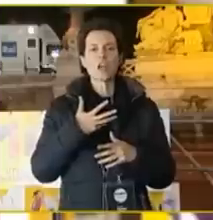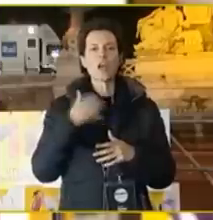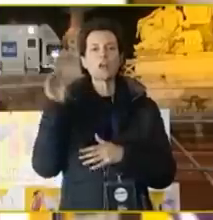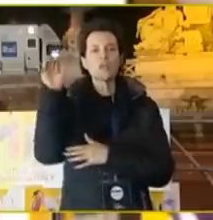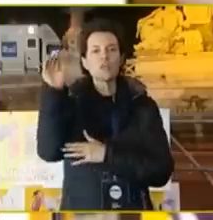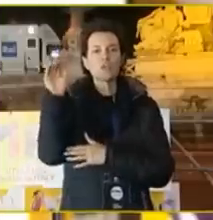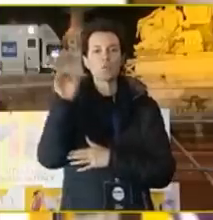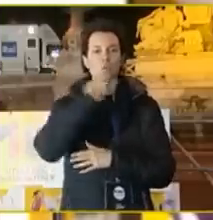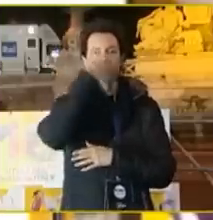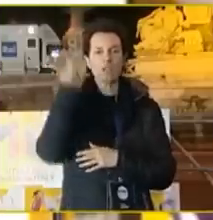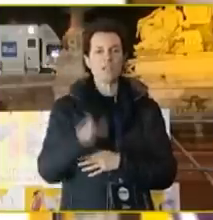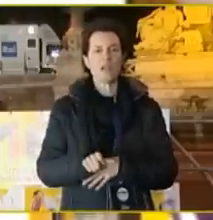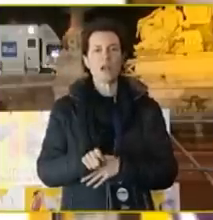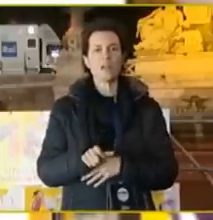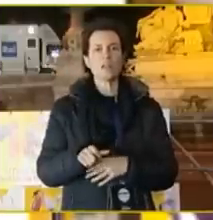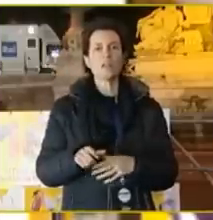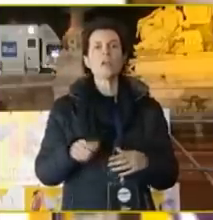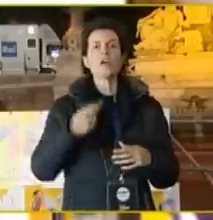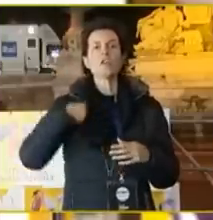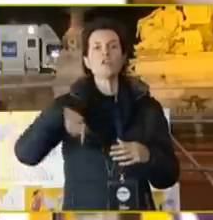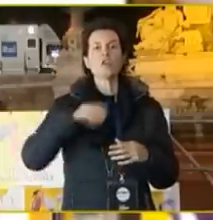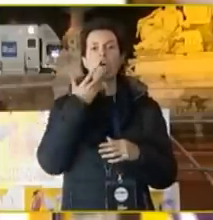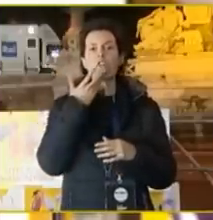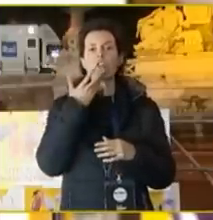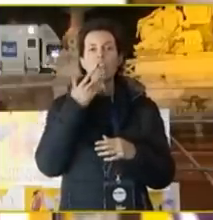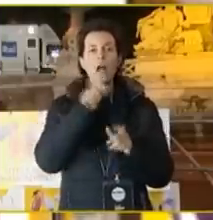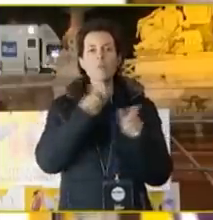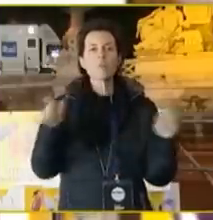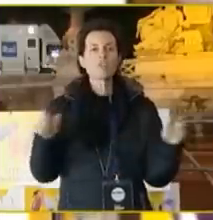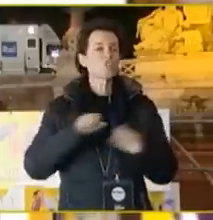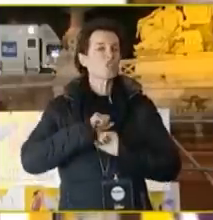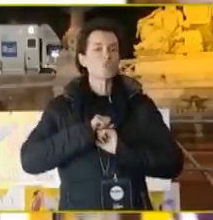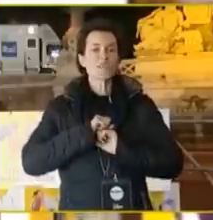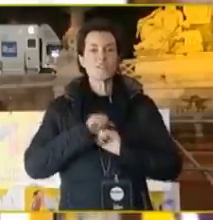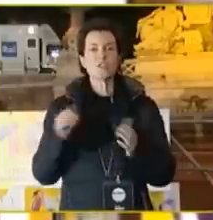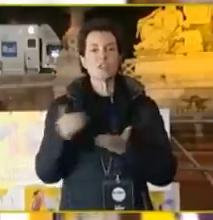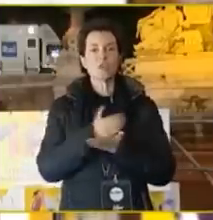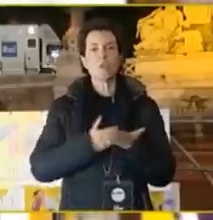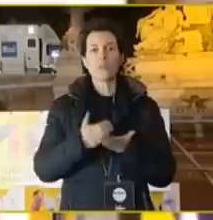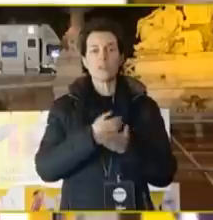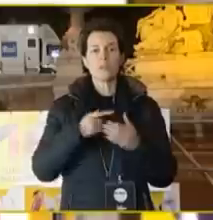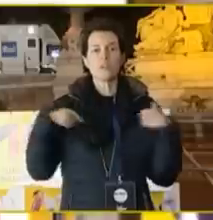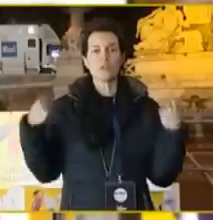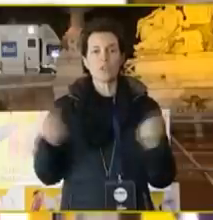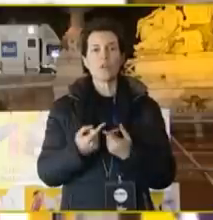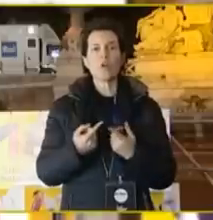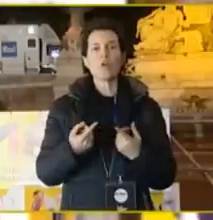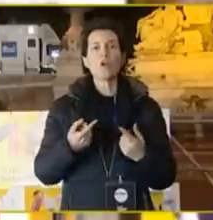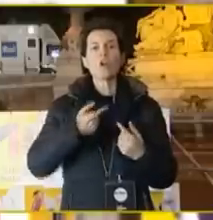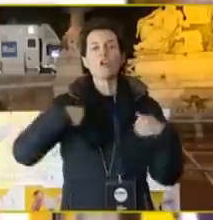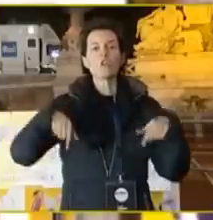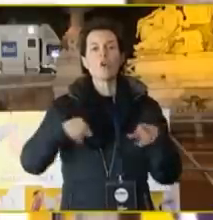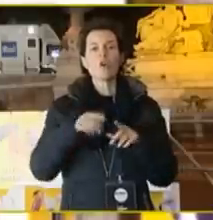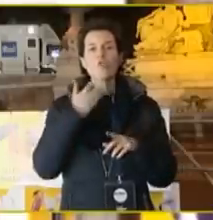futuro del paese. Ma sono persone che ci guardano e non si fidano del tutto di noi. Noi siamo stati chiamati in tanti